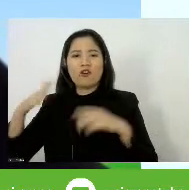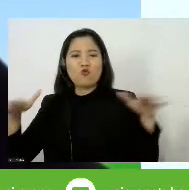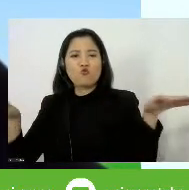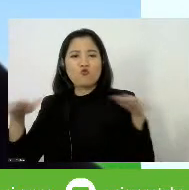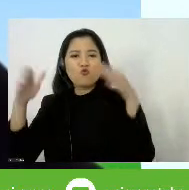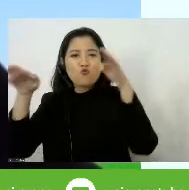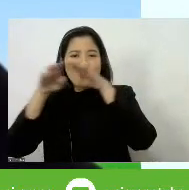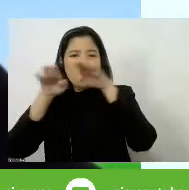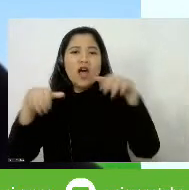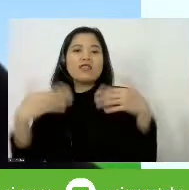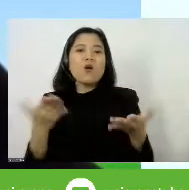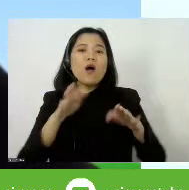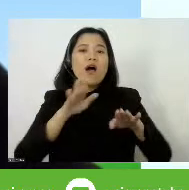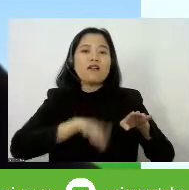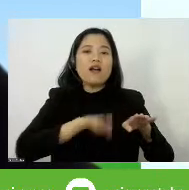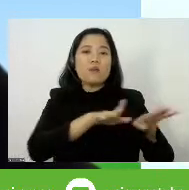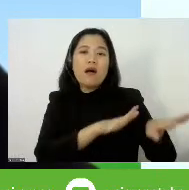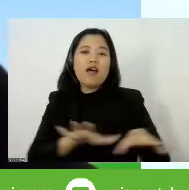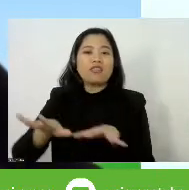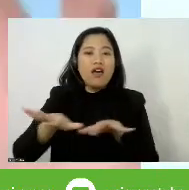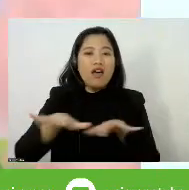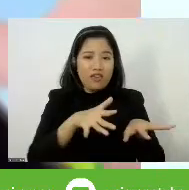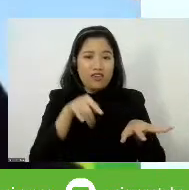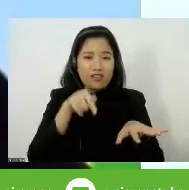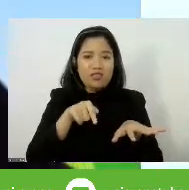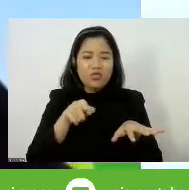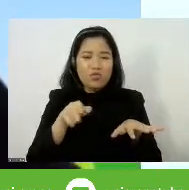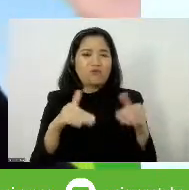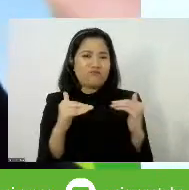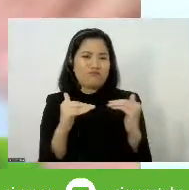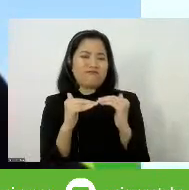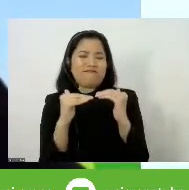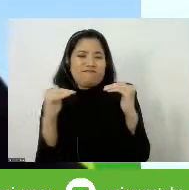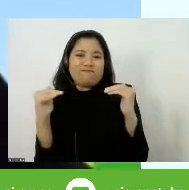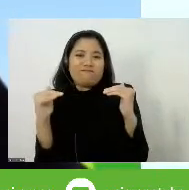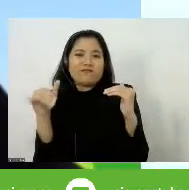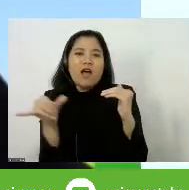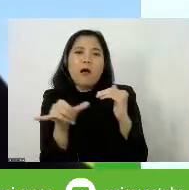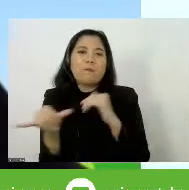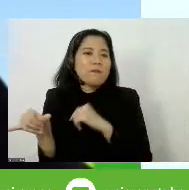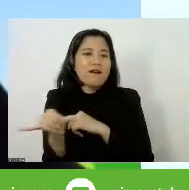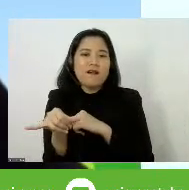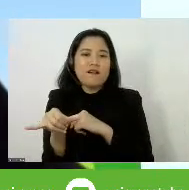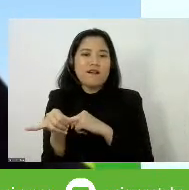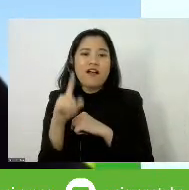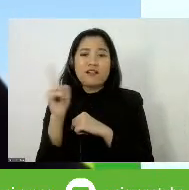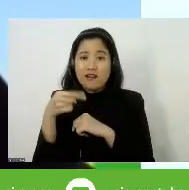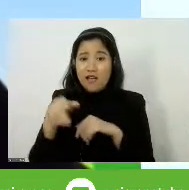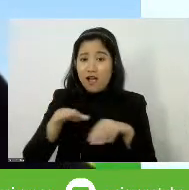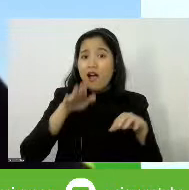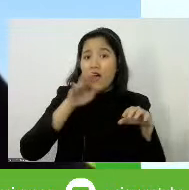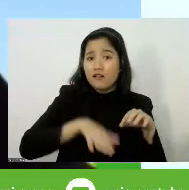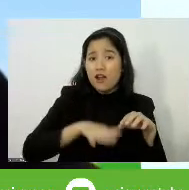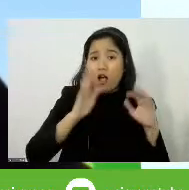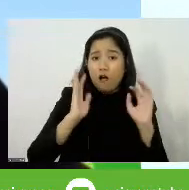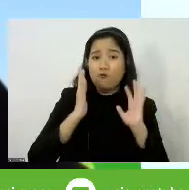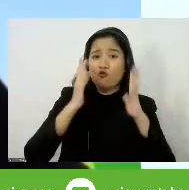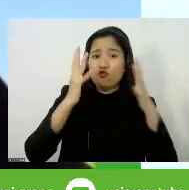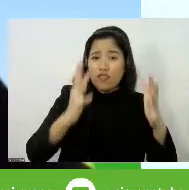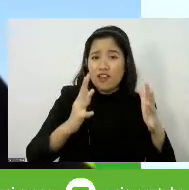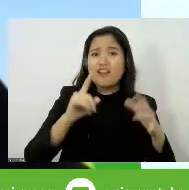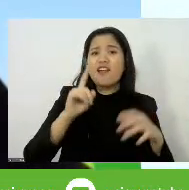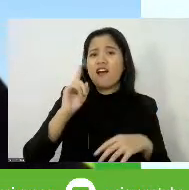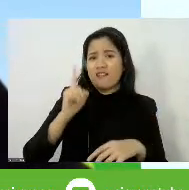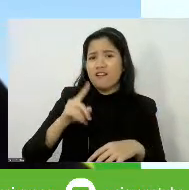pantai ini lumayan bellens nih truk pantai anak gunung gitu ya Dan Anak hutan ternyata juga Belen slow